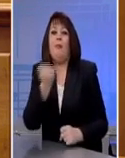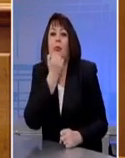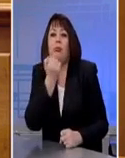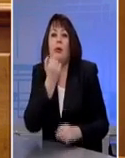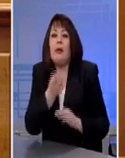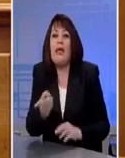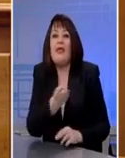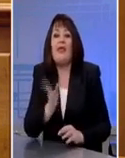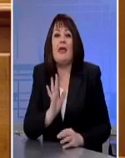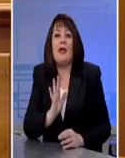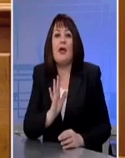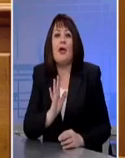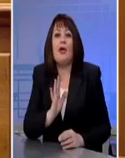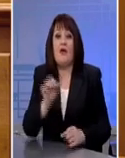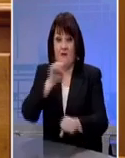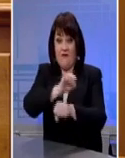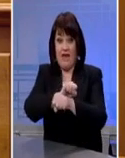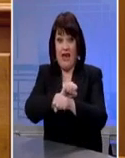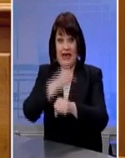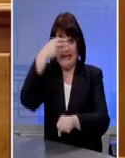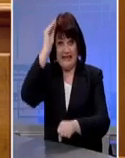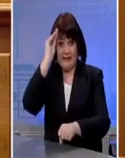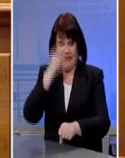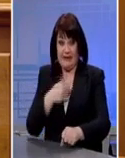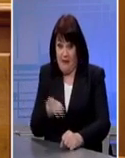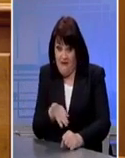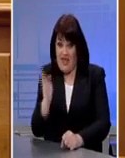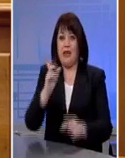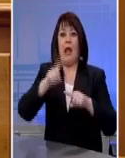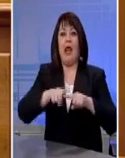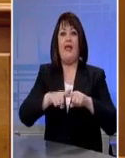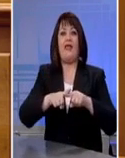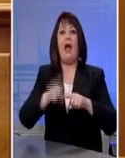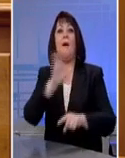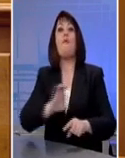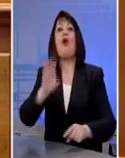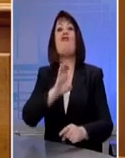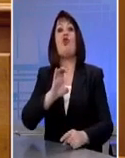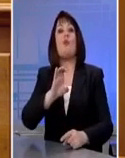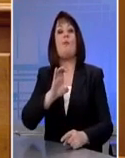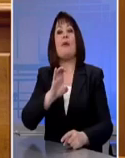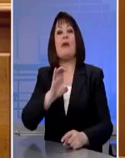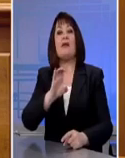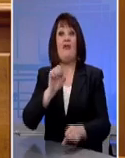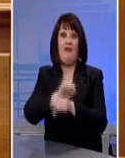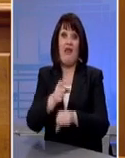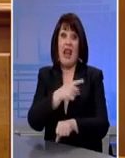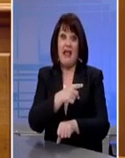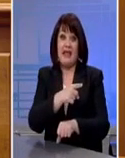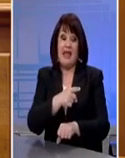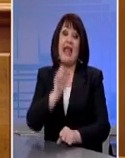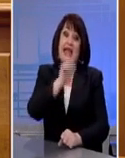προδομένοι. Γιατί θα πάει φυλακή ο Τσίπρας αν βγάλει την Ελλάδα από το ευρώ. Άρα είχα προβλέψει ότι ναι και όχι ίσον